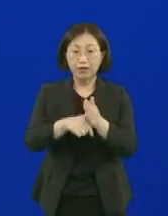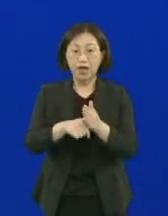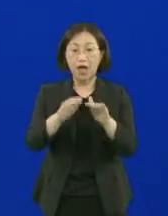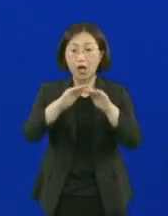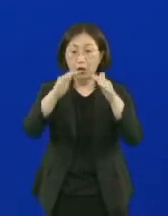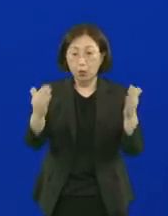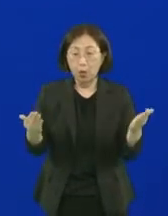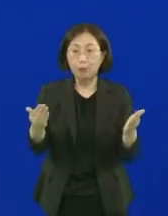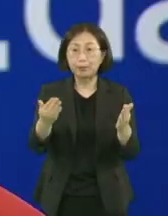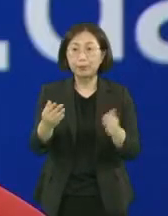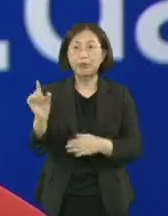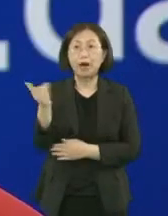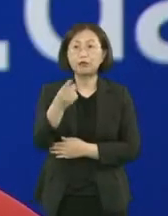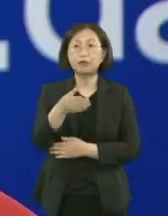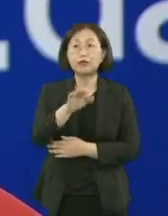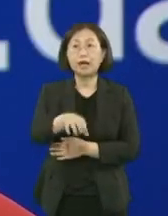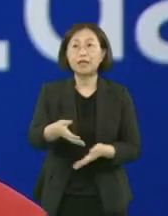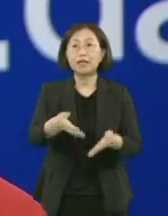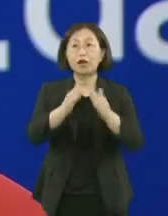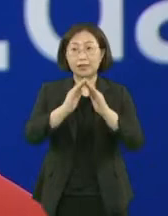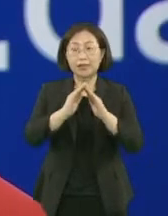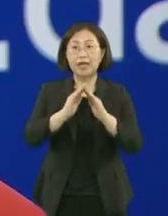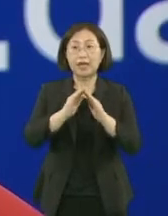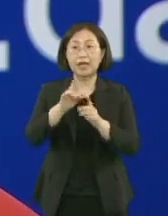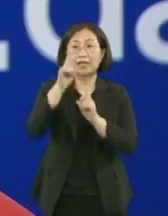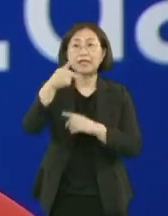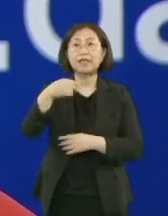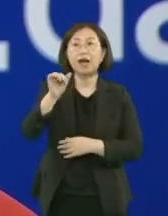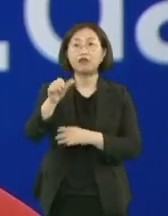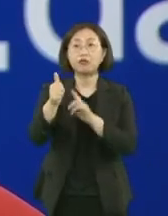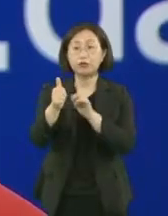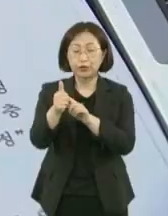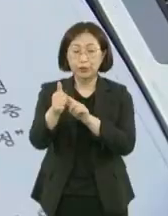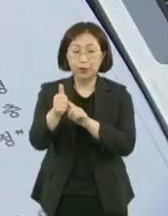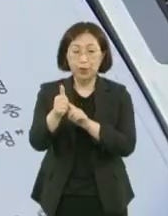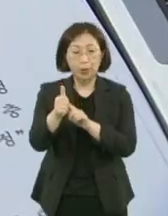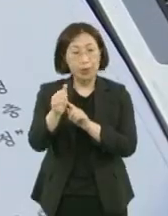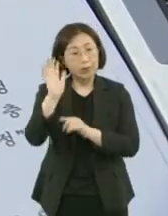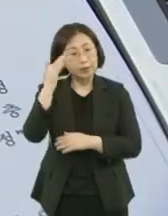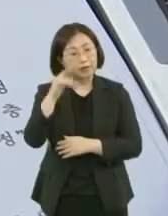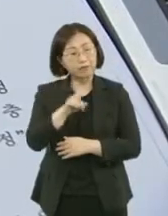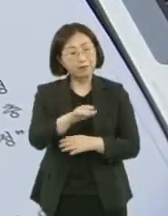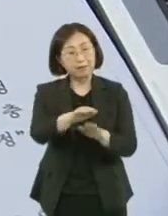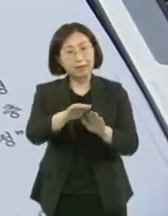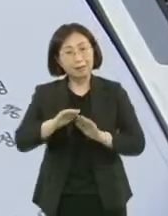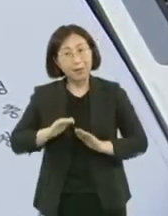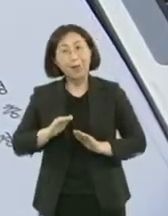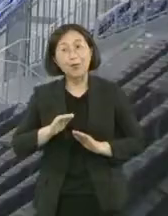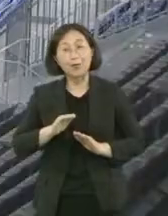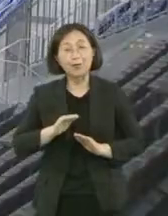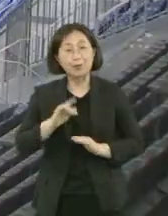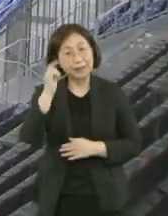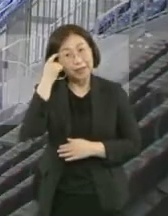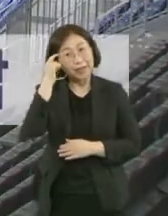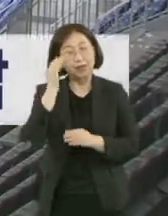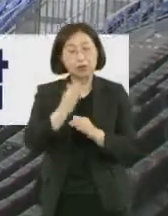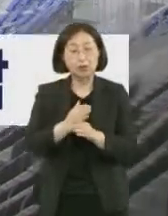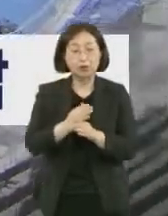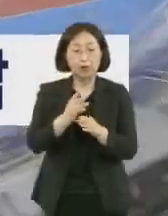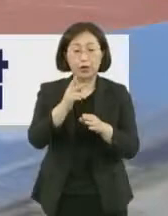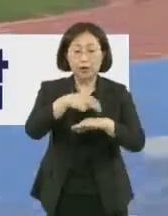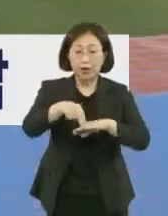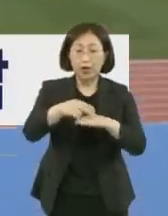동구장 추진 의사를 밝혔던 이장우 대전시장 당선인도 최근 한 발 물러난 모습입니다. 설계 변경